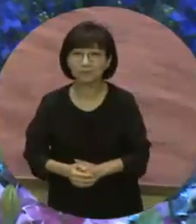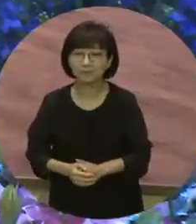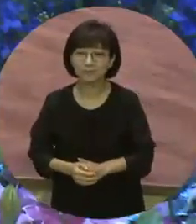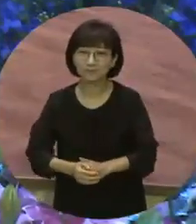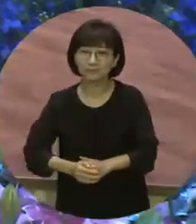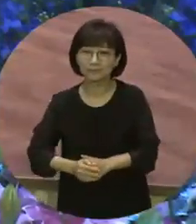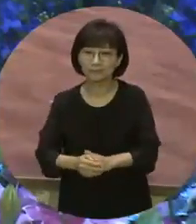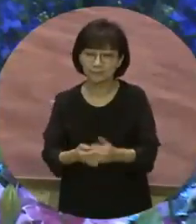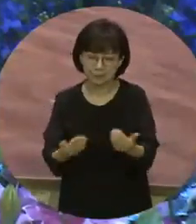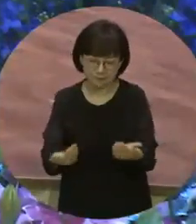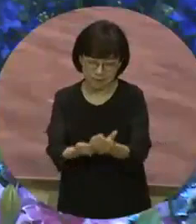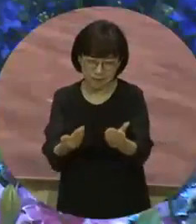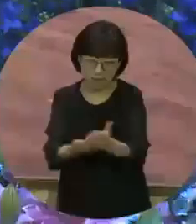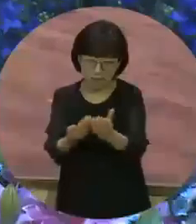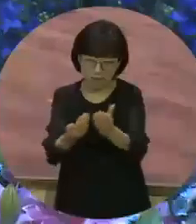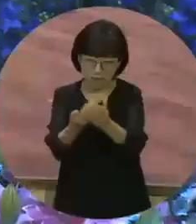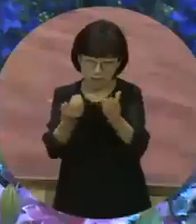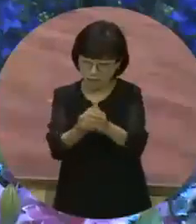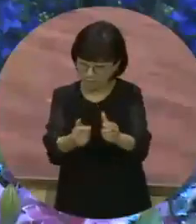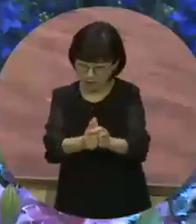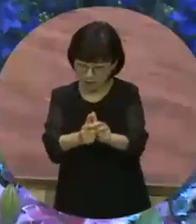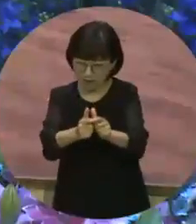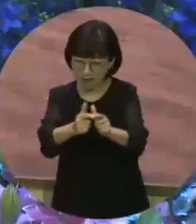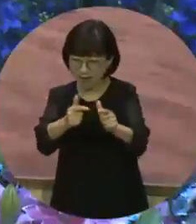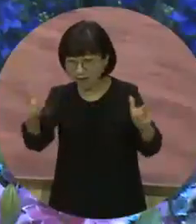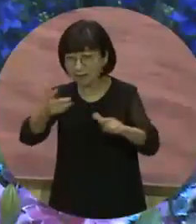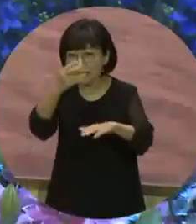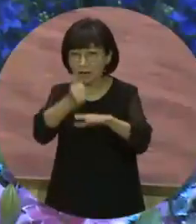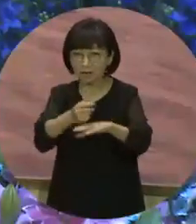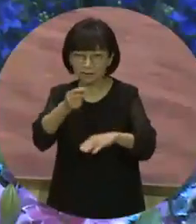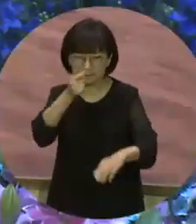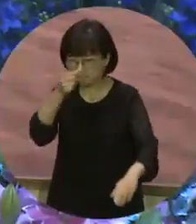창대하고 왕성하여 마침내 거부가